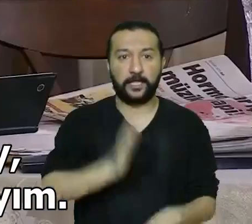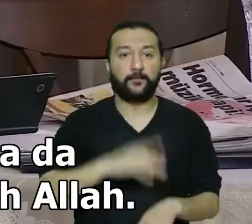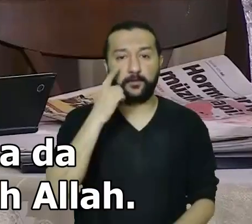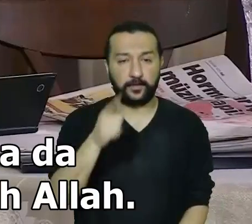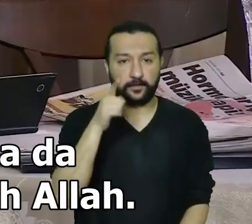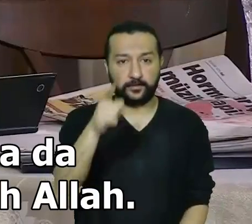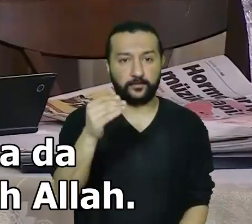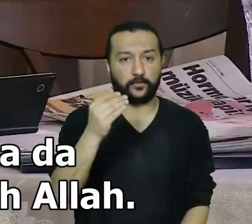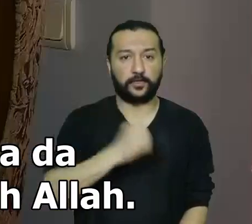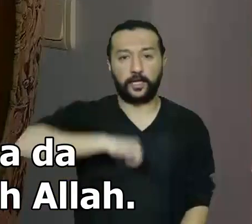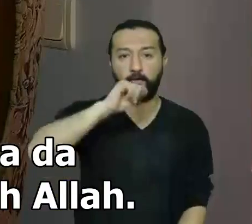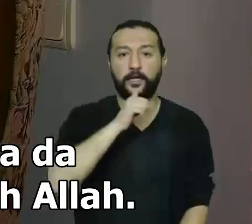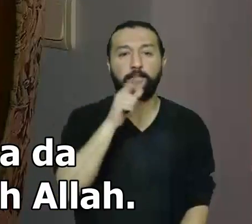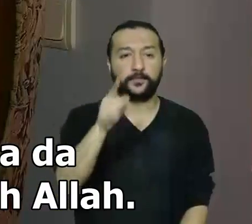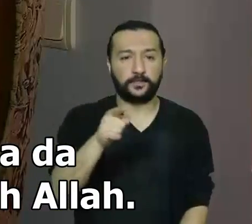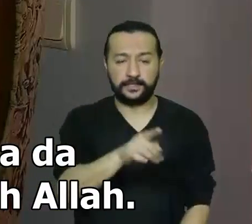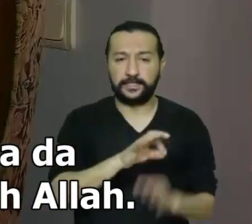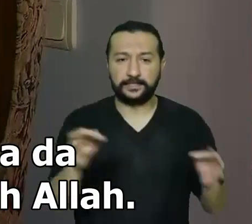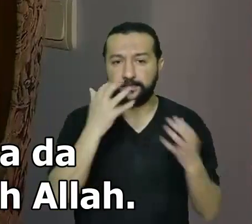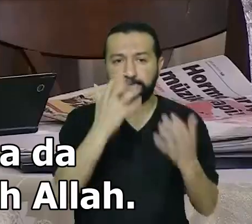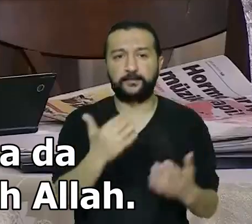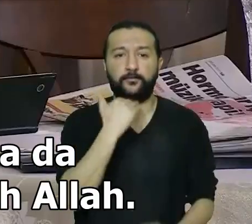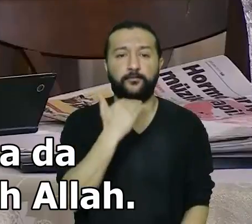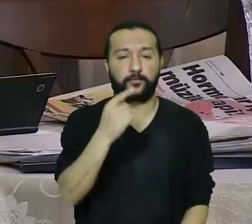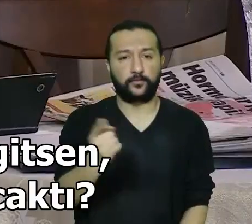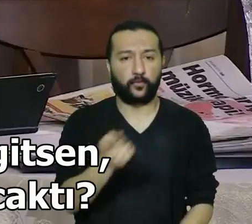bakayım. Çok nankör bir adamsın. Senden hiçbir yer anılmıyor ya.